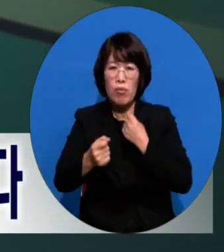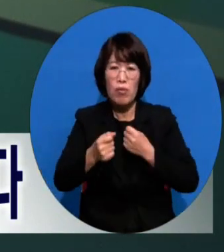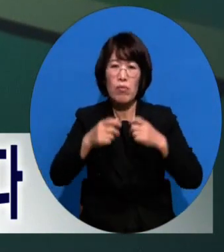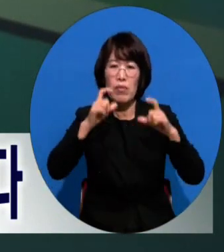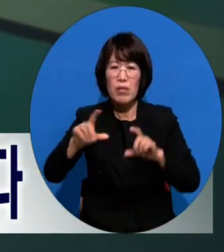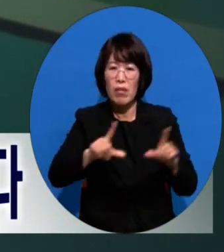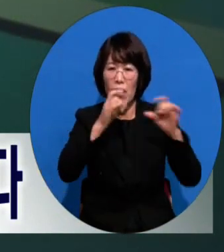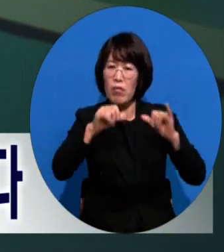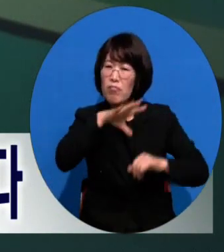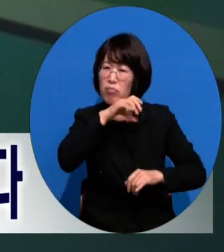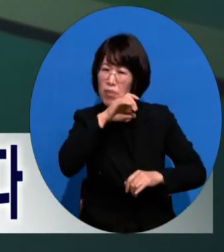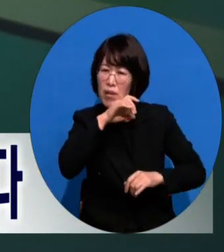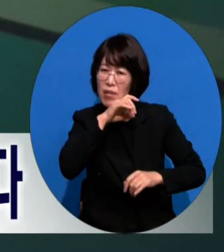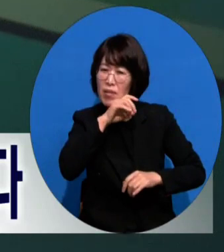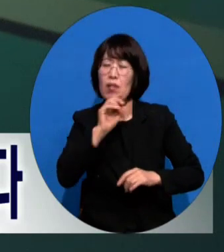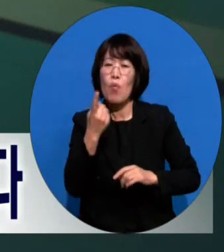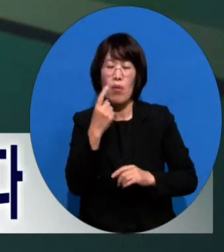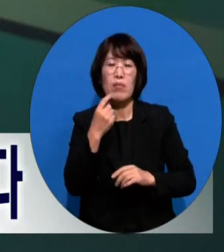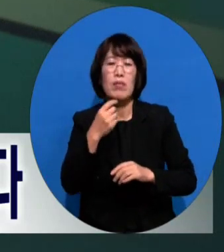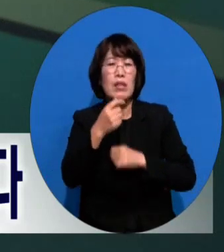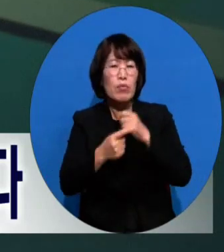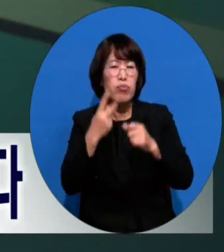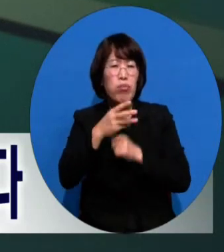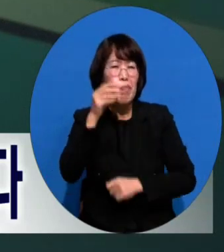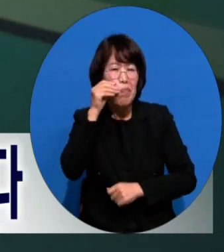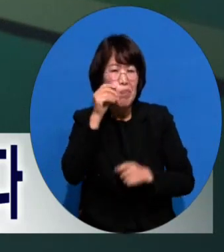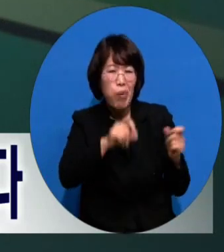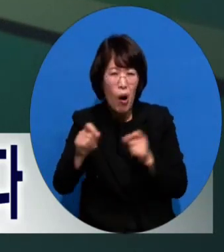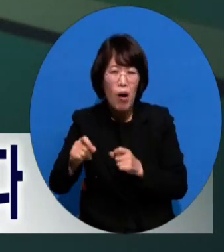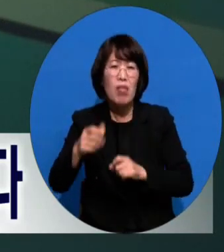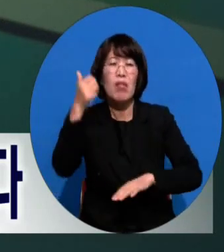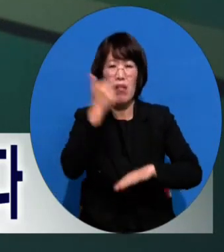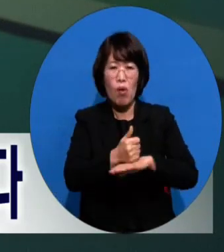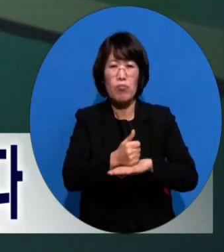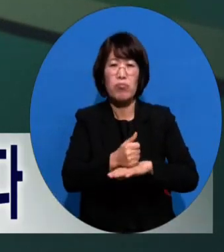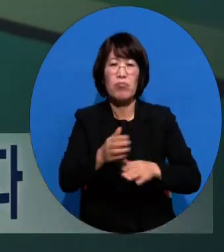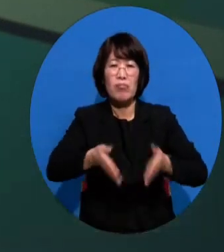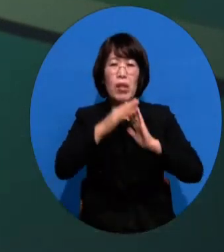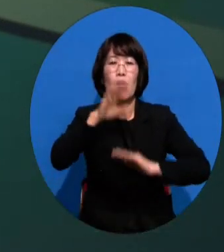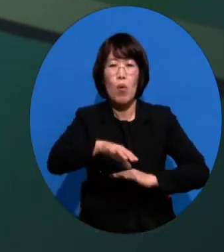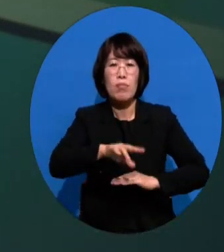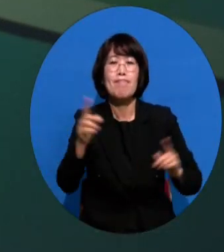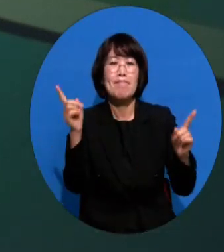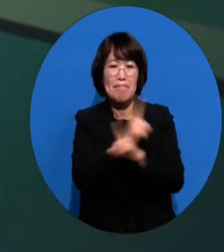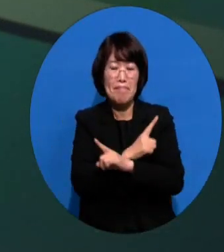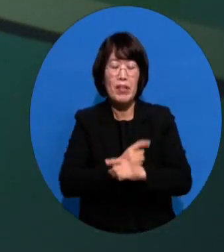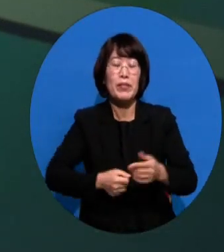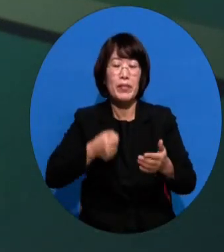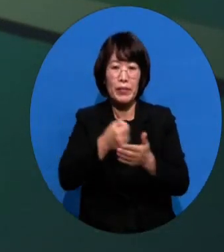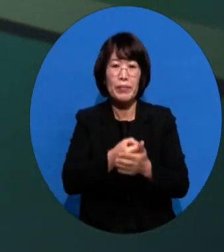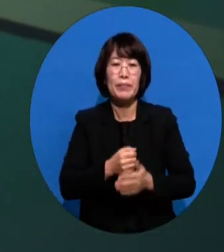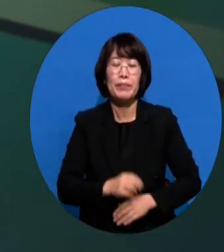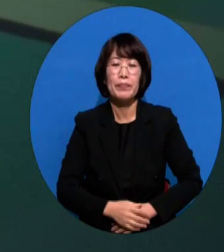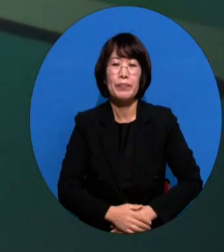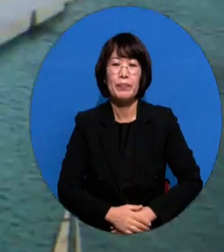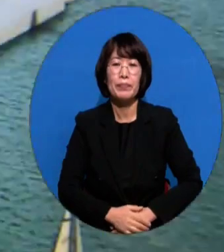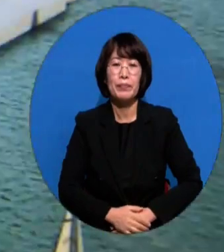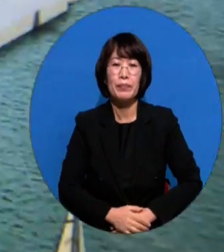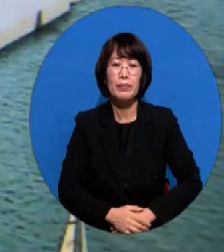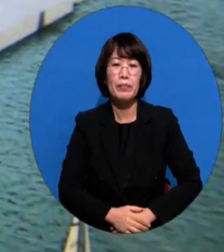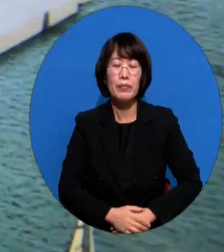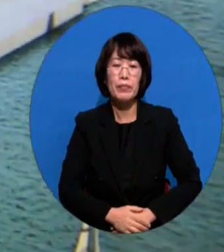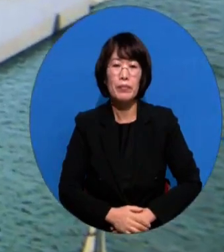이유로 수년째 손대지 못하다 뒤늦게 사업 부지 변경을 추진하고 있습니다. 양현승 기자입니다.